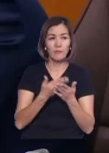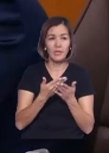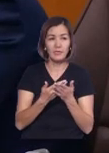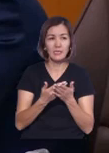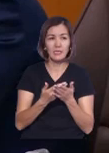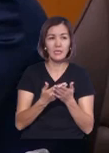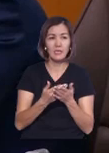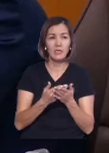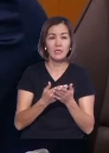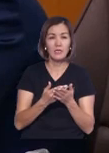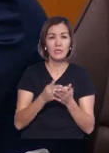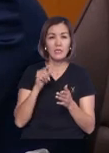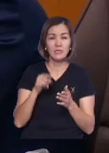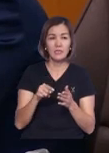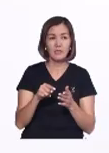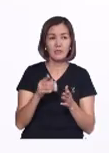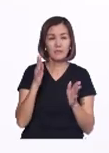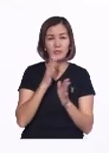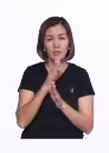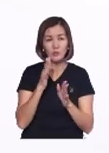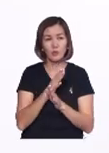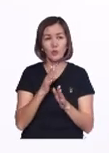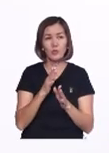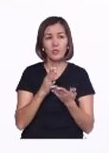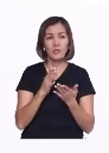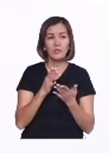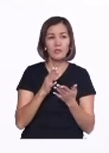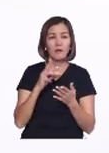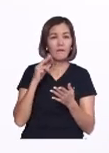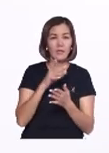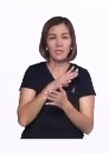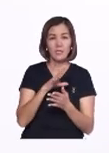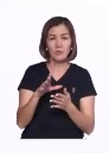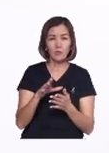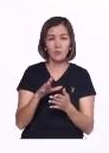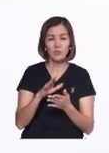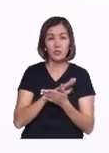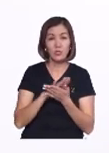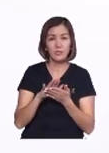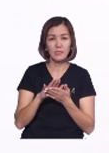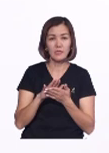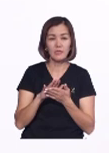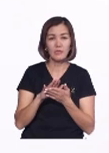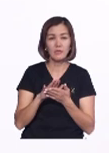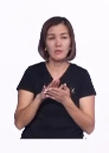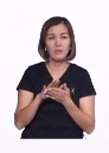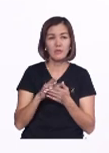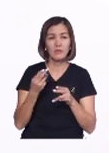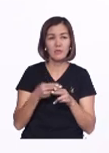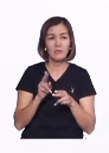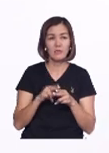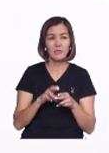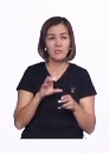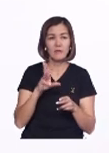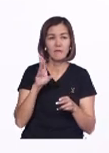Что касается воздействия на окружающую среду, атомная энергетика является наиболее экологически чистым источником энергии, даже по сравнению с